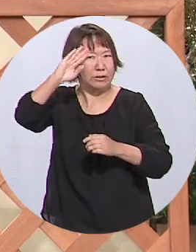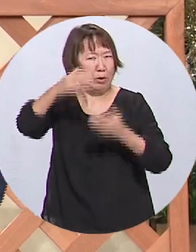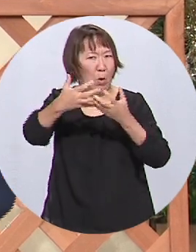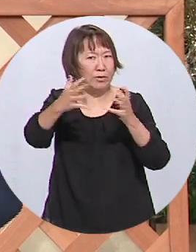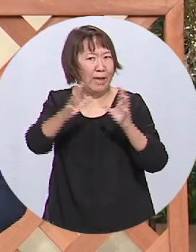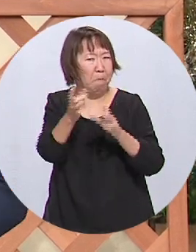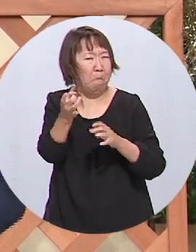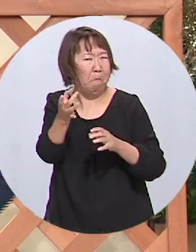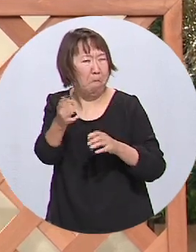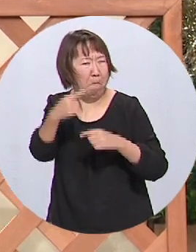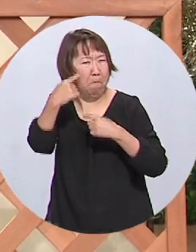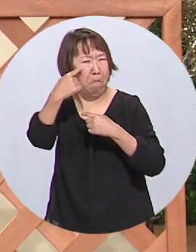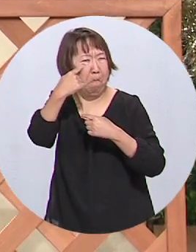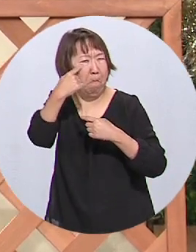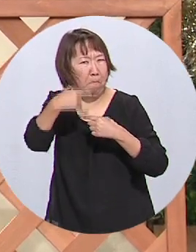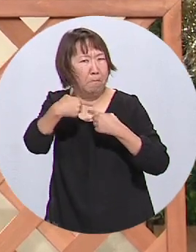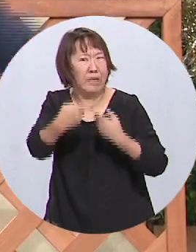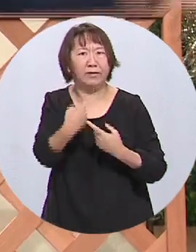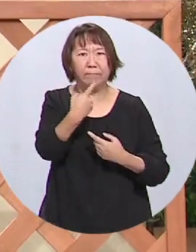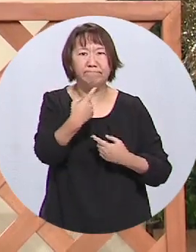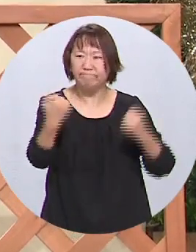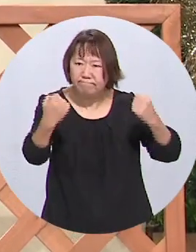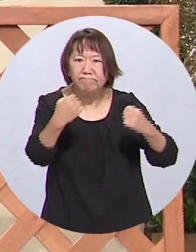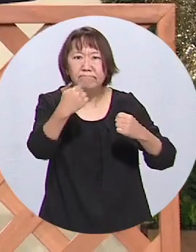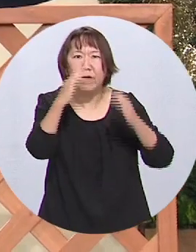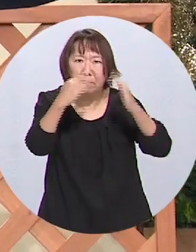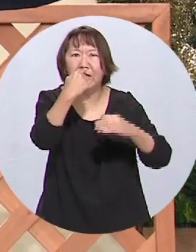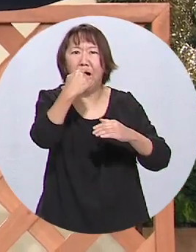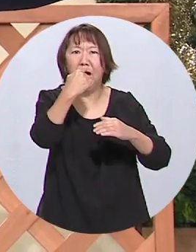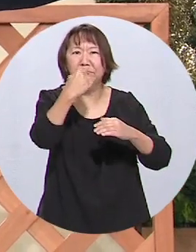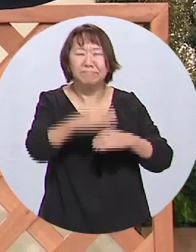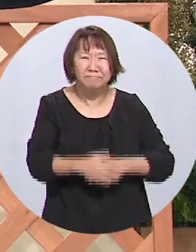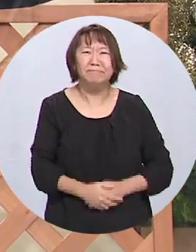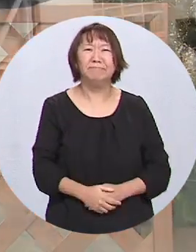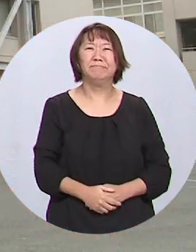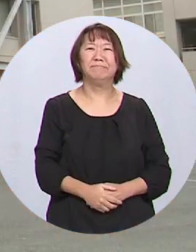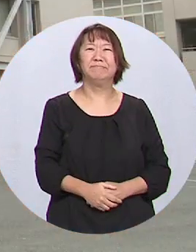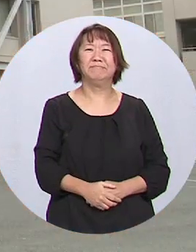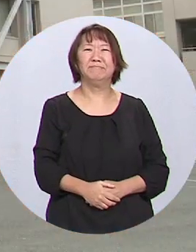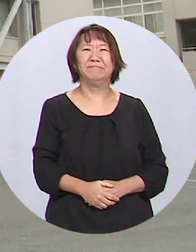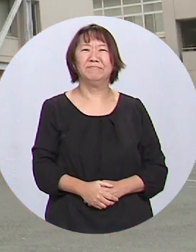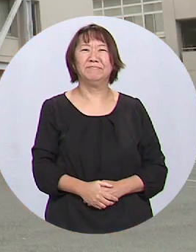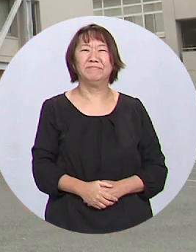してきました。今年一体を張りましたので、ぜひ応援してください。